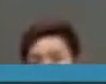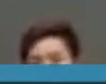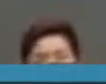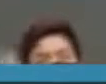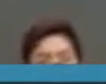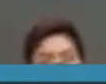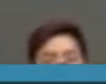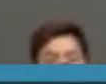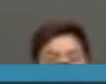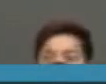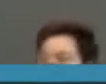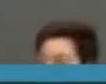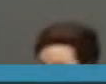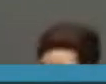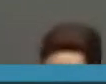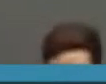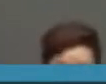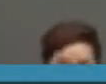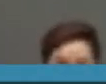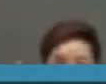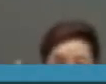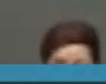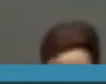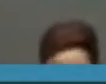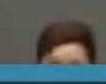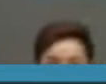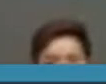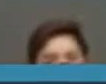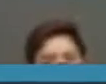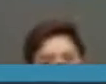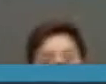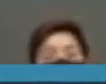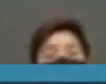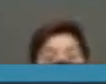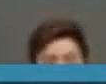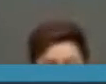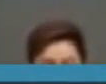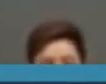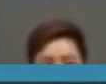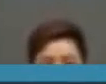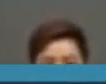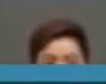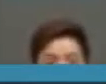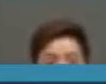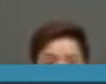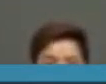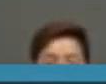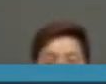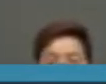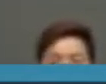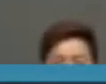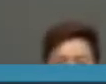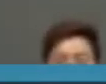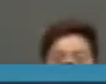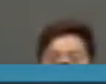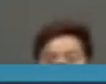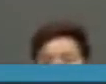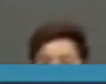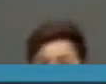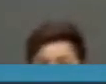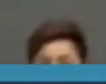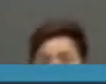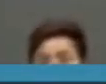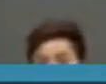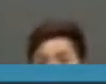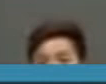ง2565มีการตรวจสอบการลักลอบนำเข้าซากสัตว์มากถึง 3,516 ครั้งแจ้งความดำเนินคดี